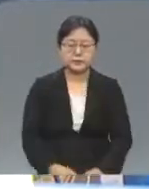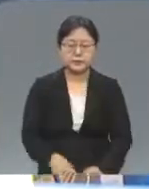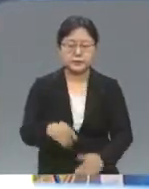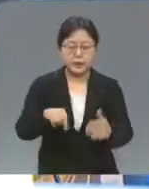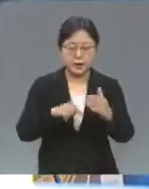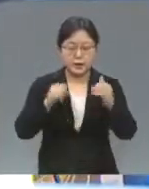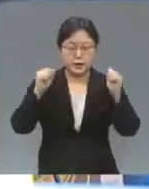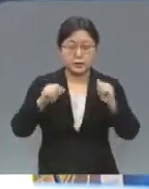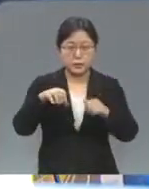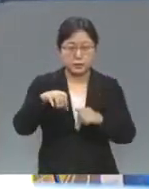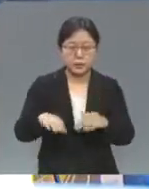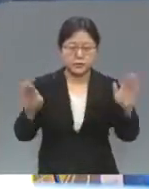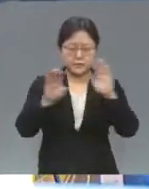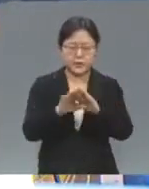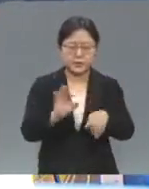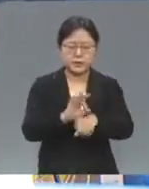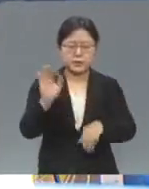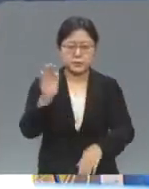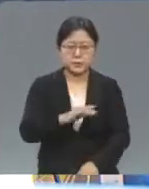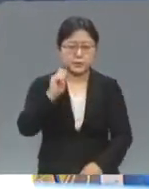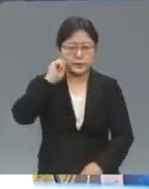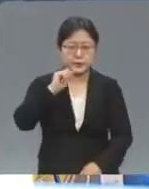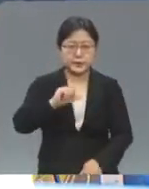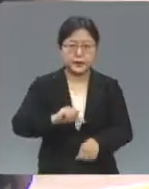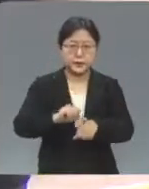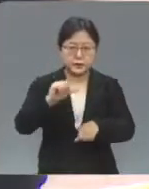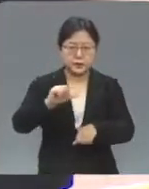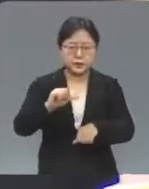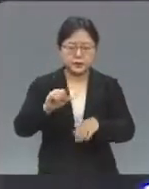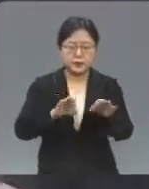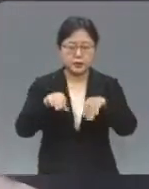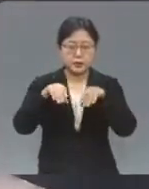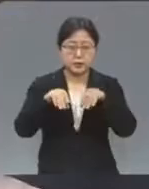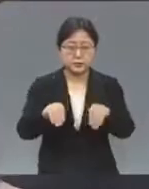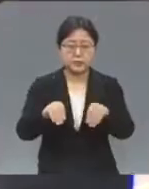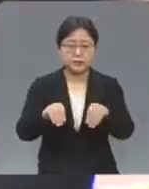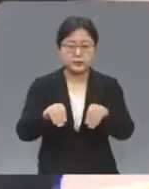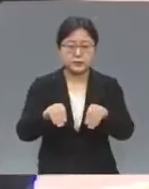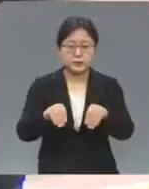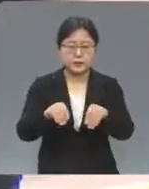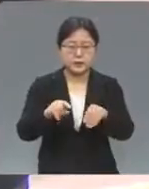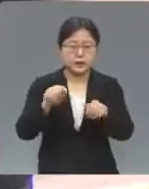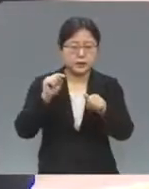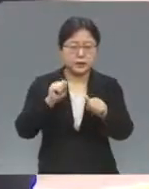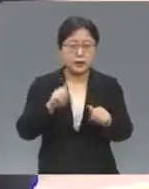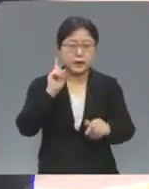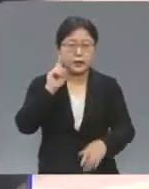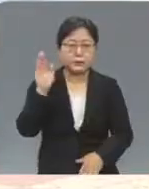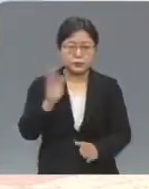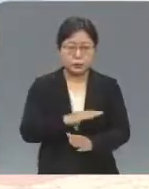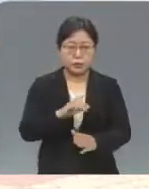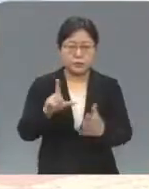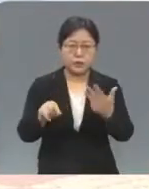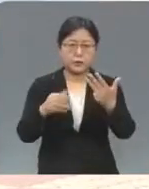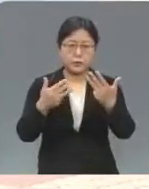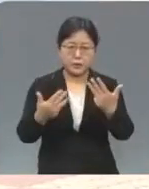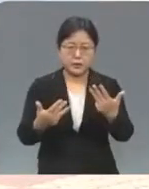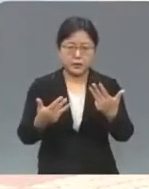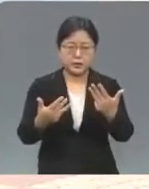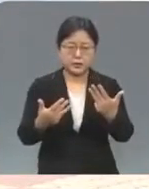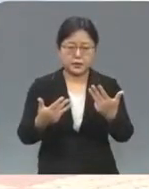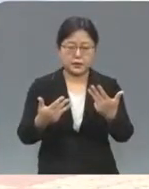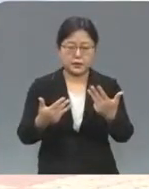실내 체육 시설은 반 10시부터 새벽 5시까지 영업 2 금지되는 데요 이 조치들은 내일부터 다음달 8일까지